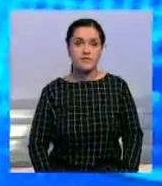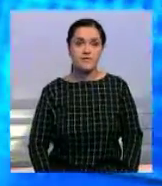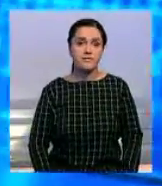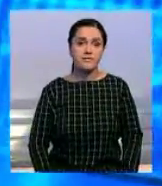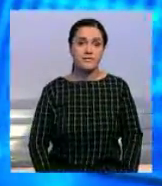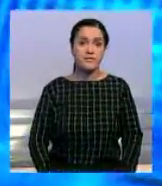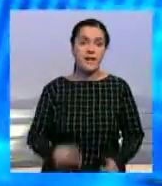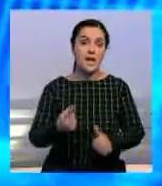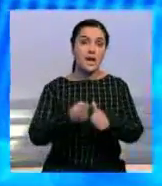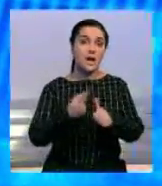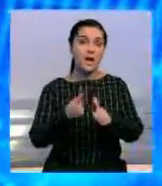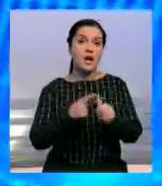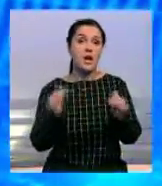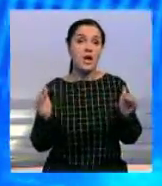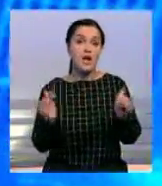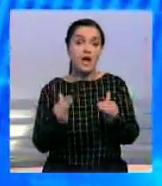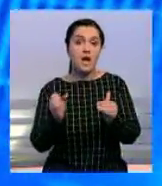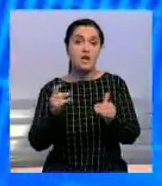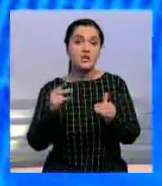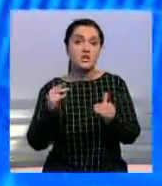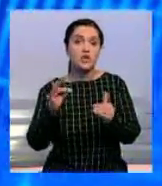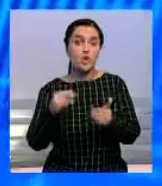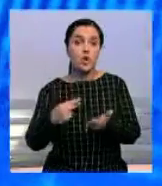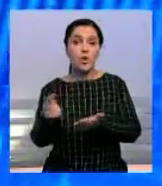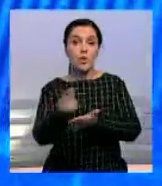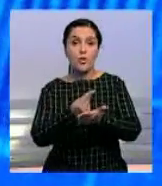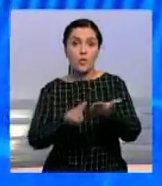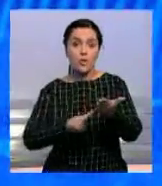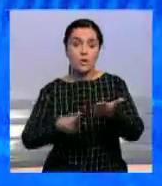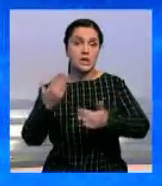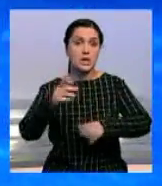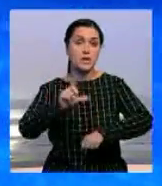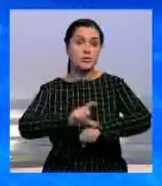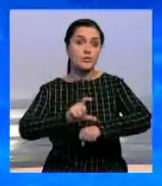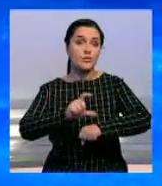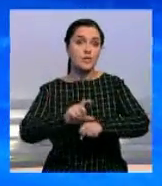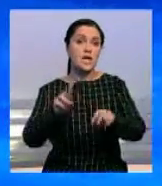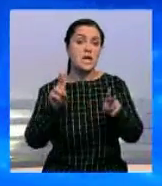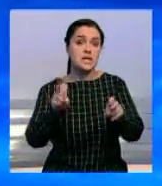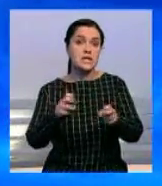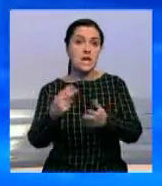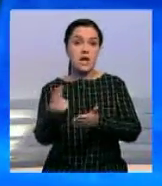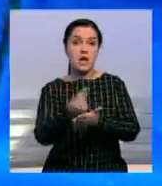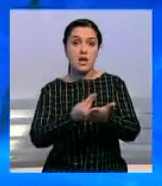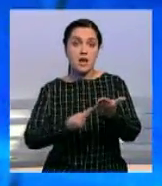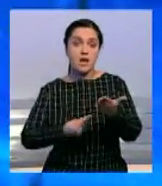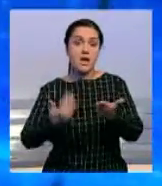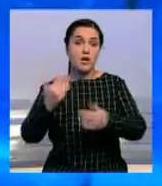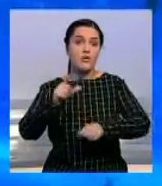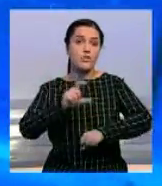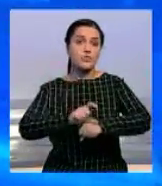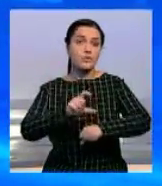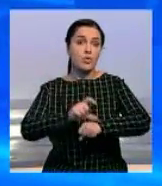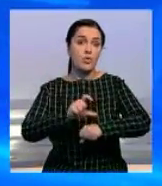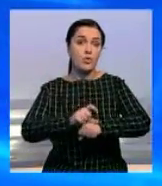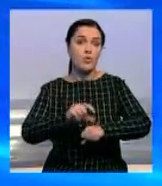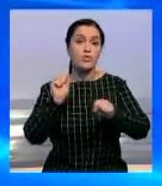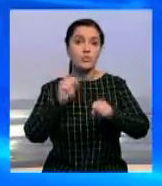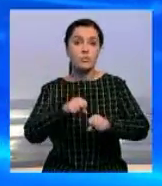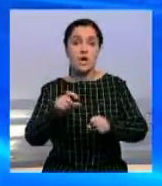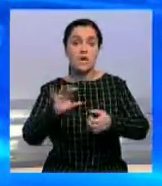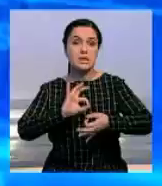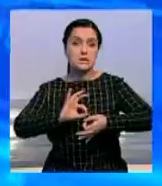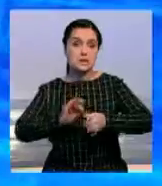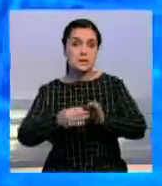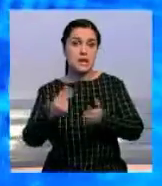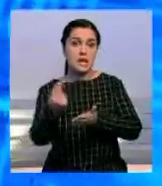Микроанджело. Именно так называет себя турецкий художник Хасан Кале. Основная тема его работ – виды Стамбула. Но вот разглядеть невооруженным взглядом